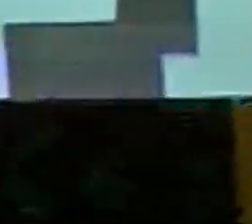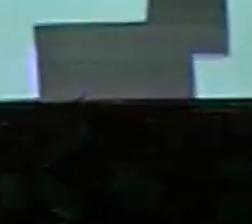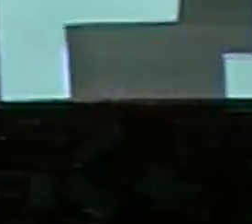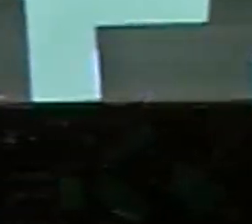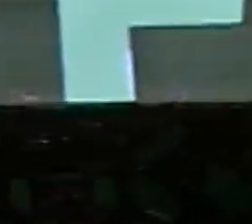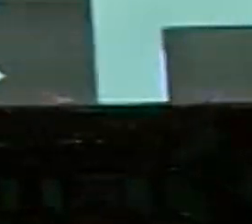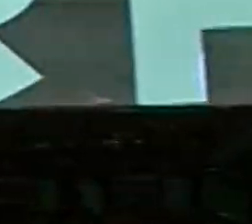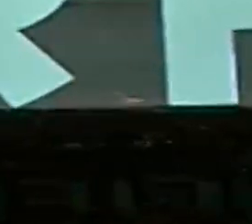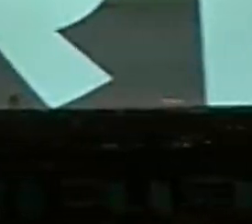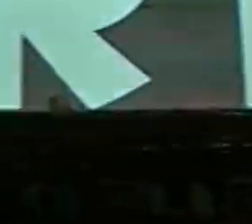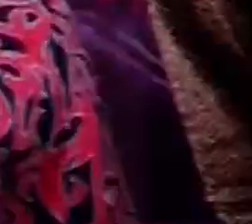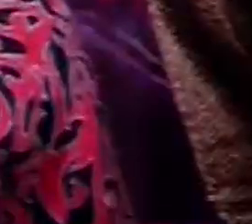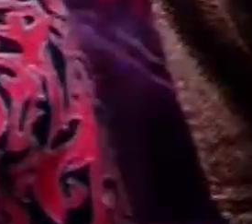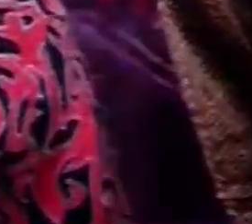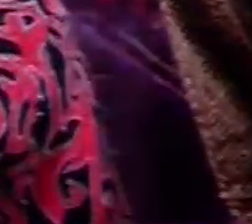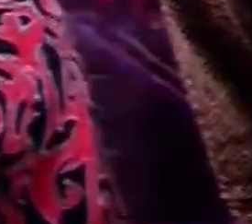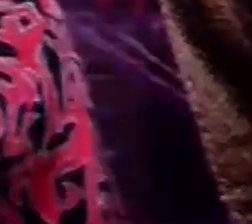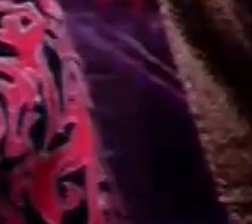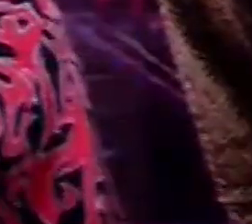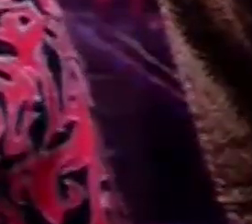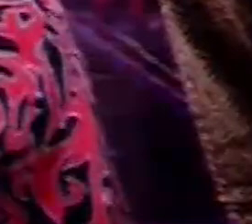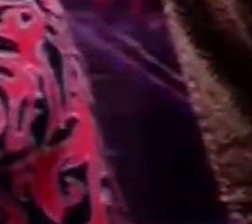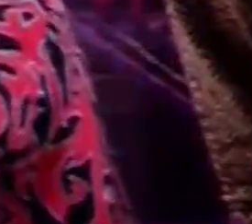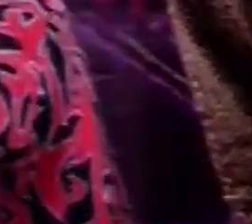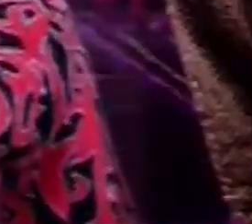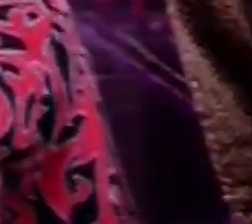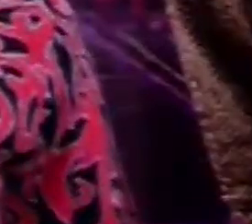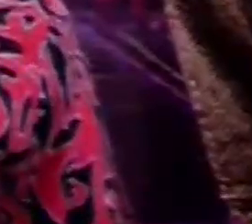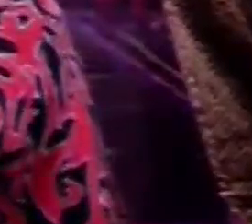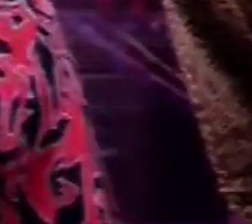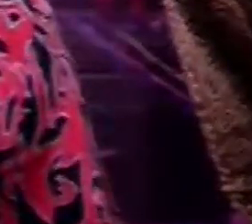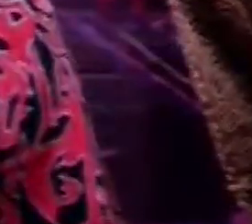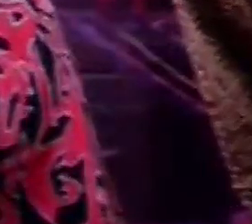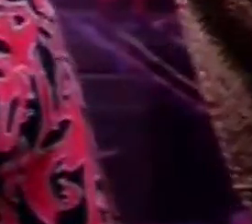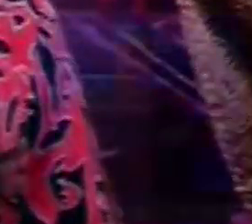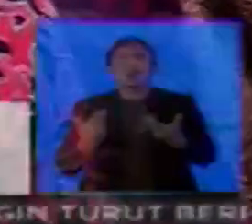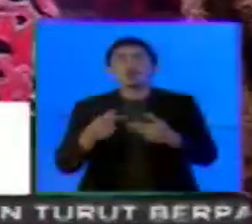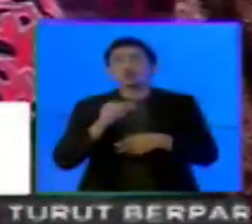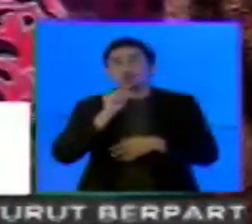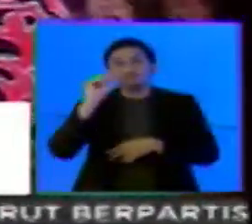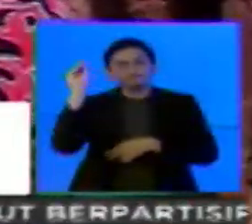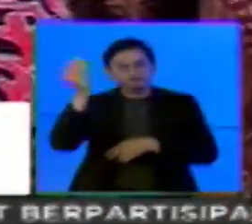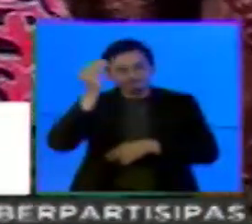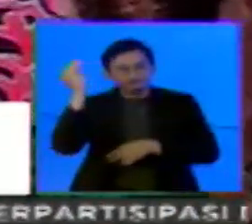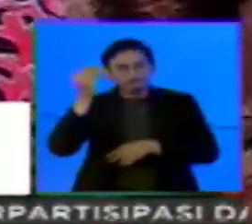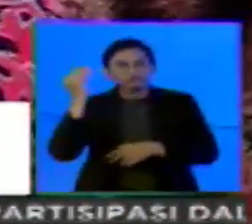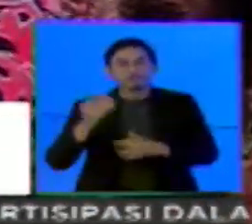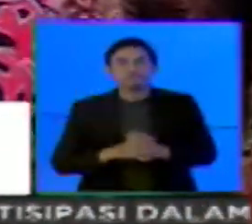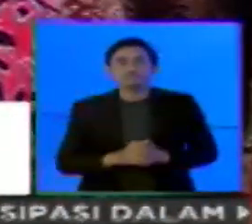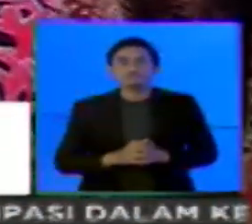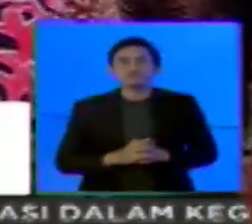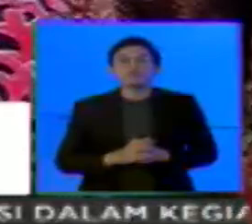Bahwa Danau Toba menjadi salah satu skala prioritas pembangunan pariwisata, oleh karena itulah kami